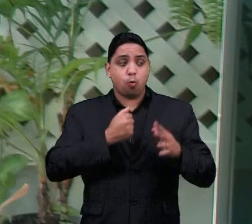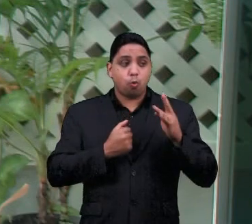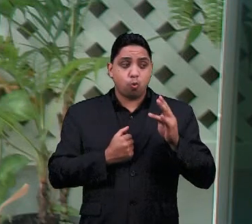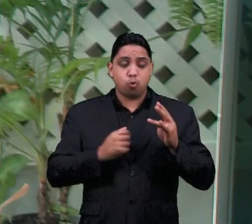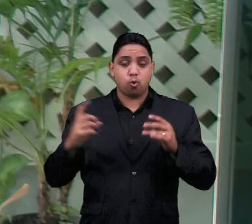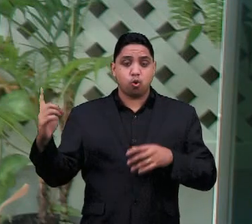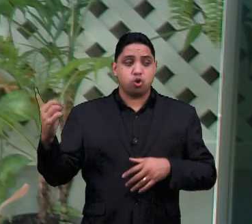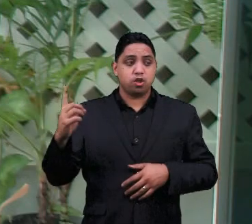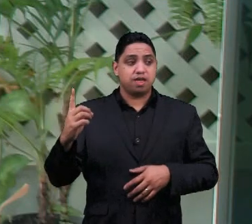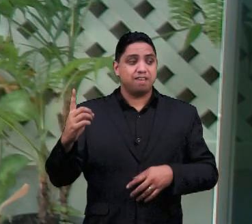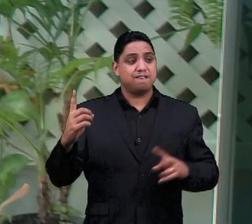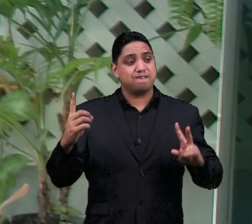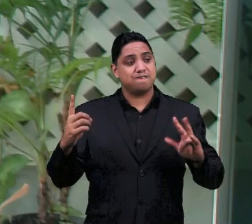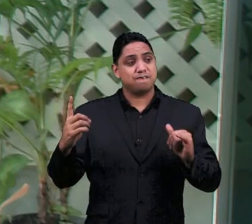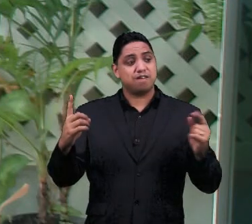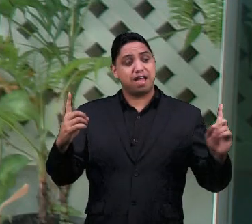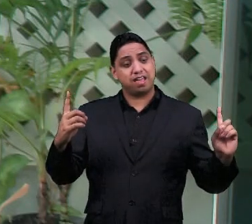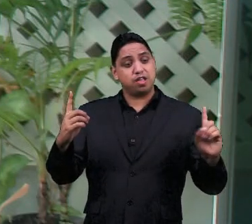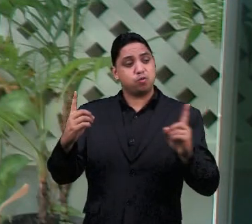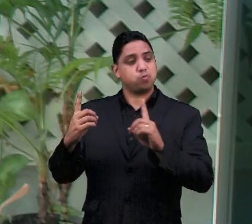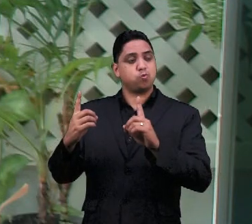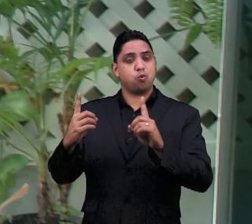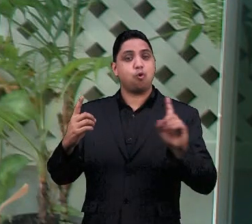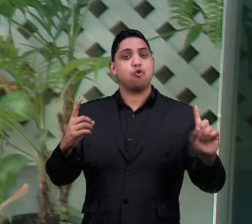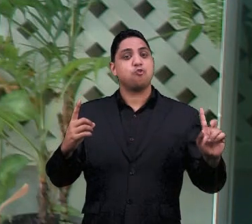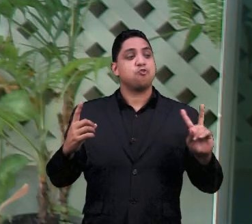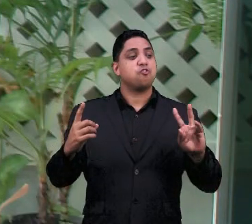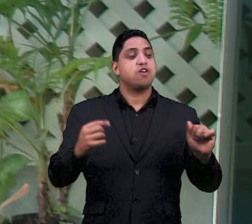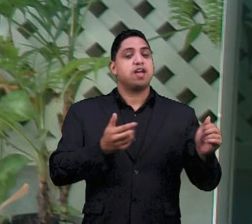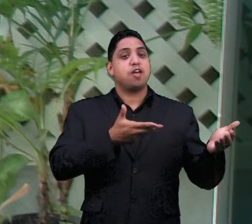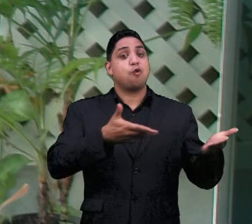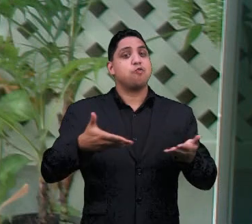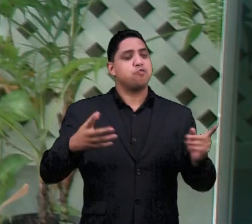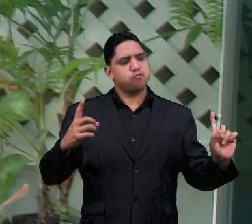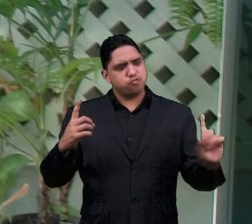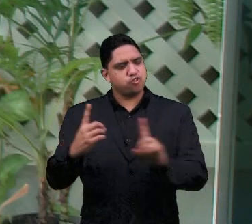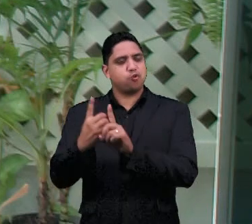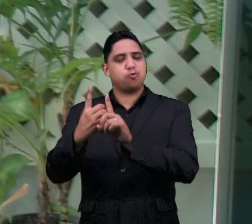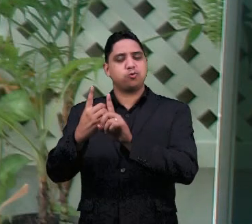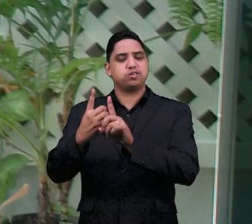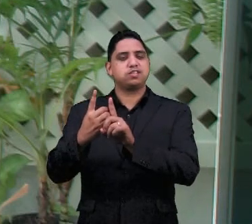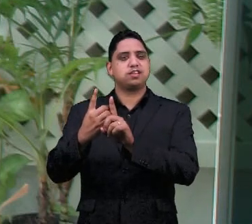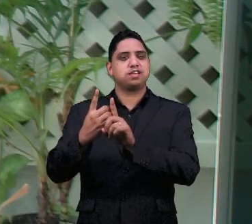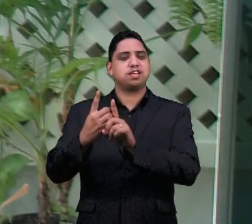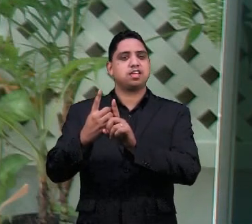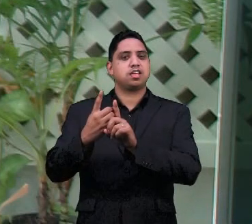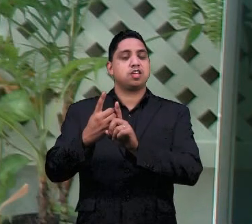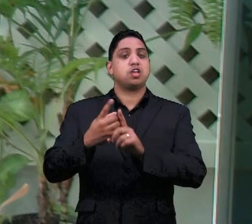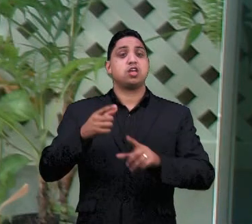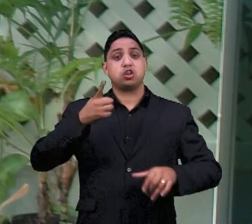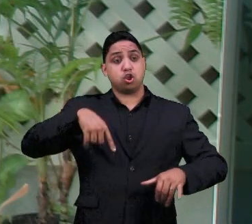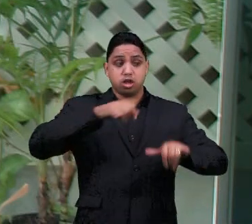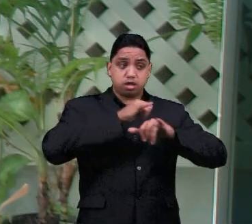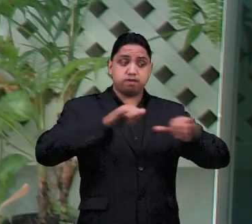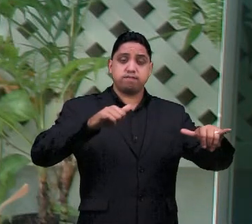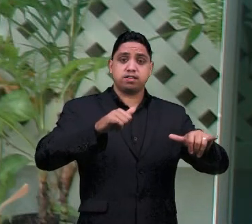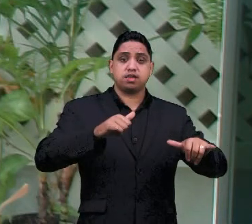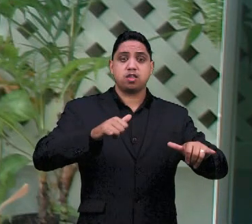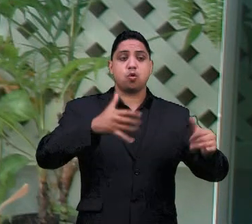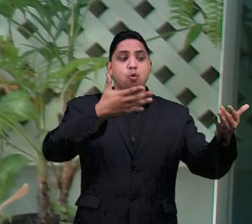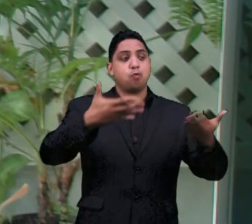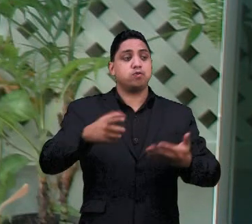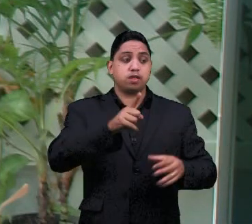Donc l'annonce, c'est voici l'époux. L'invitation, sortez à sa rencontre.